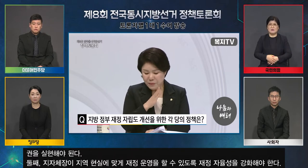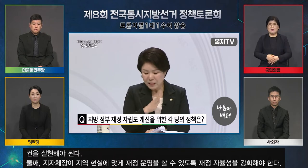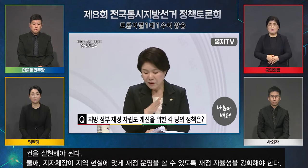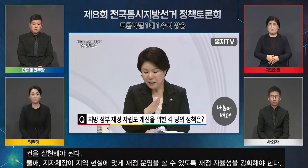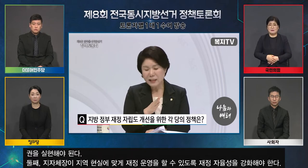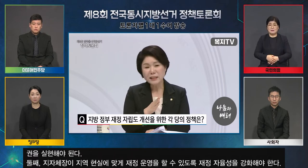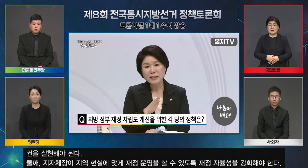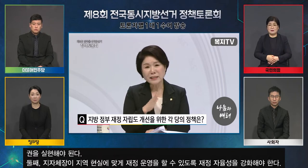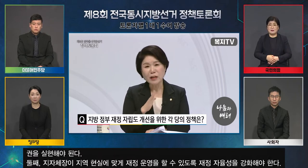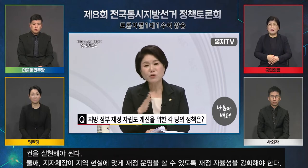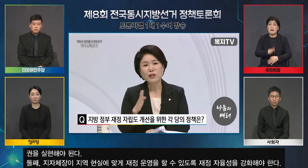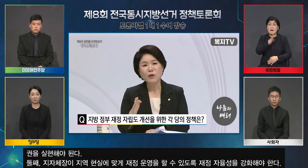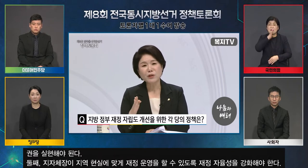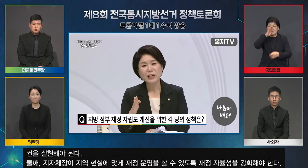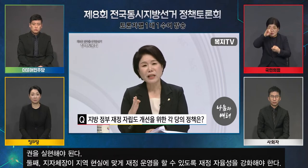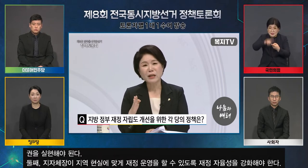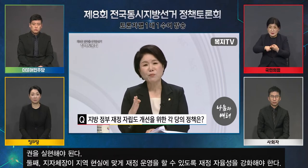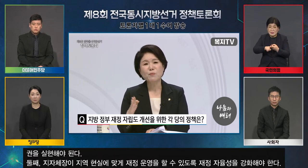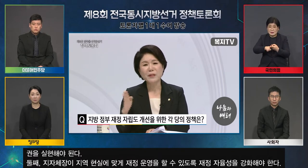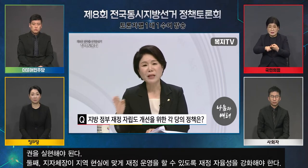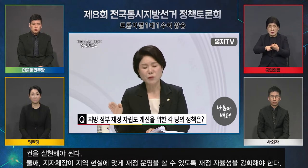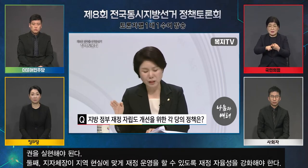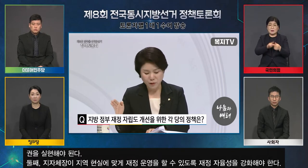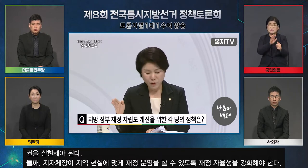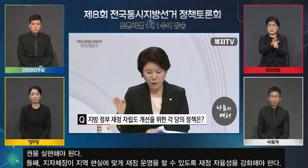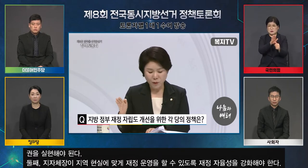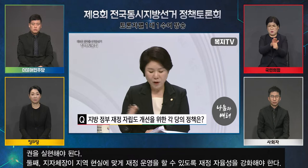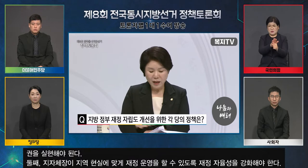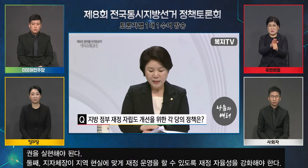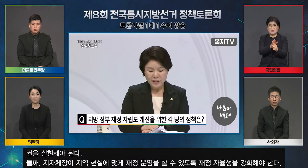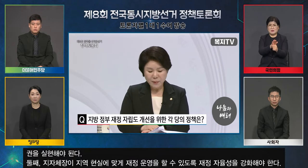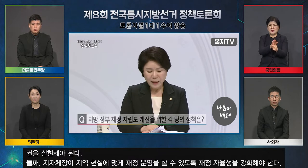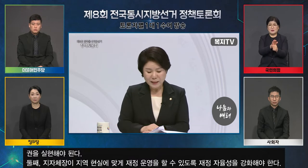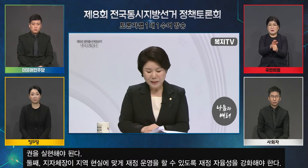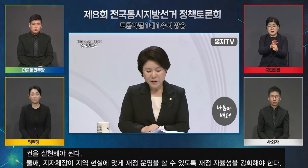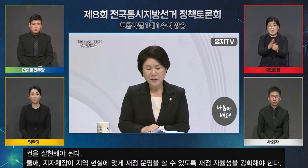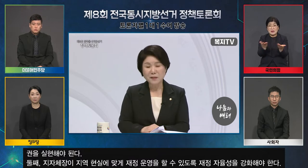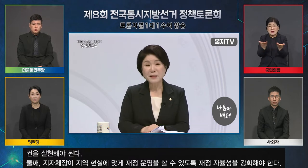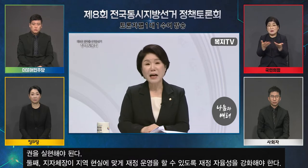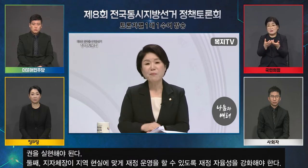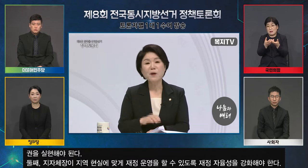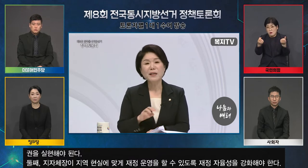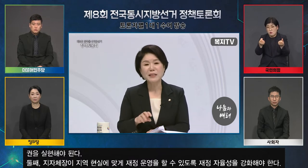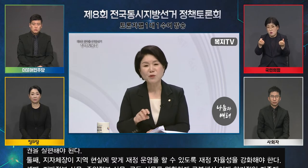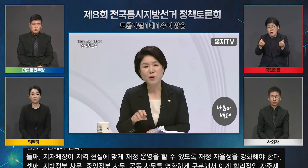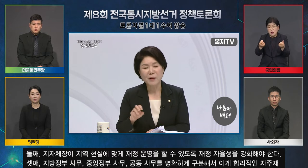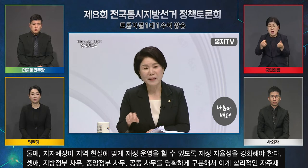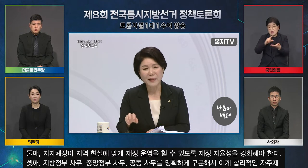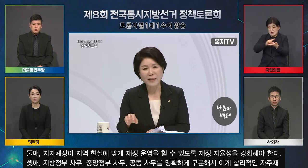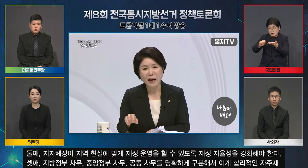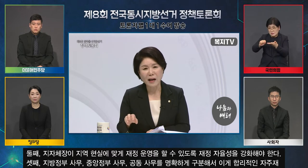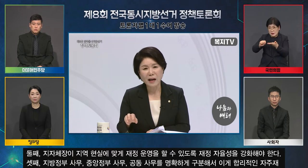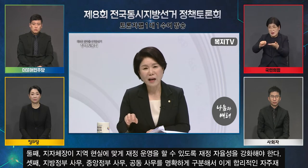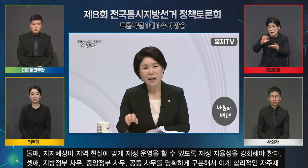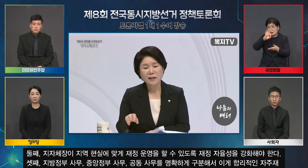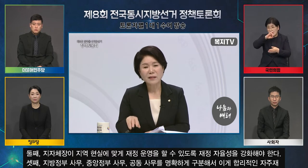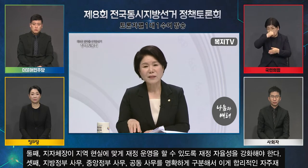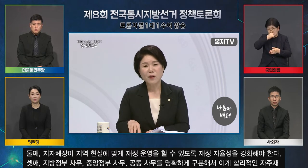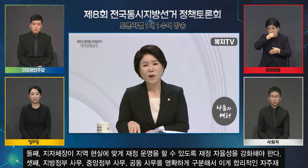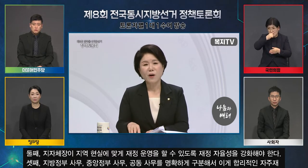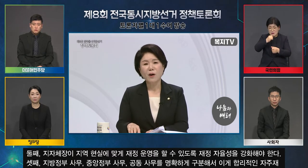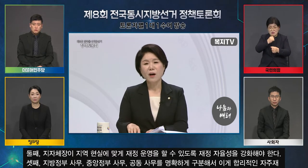합리적인 자주재원이 분배될 수 있도록 지방재정역량평가제를 도입해야 된다.